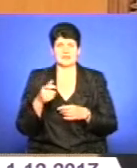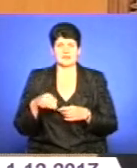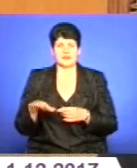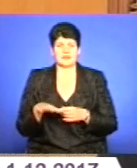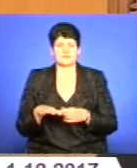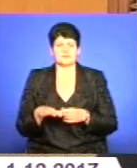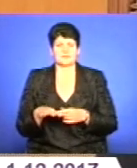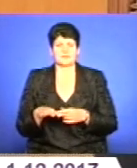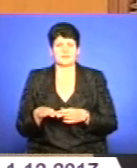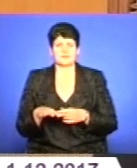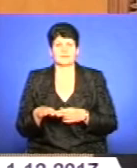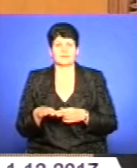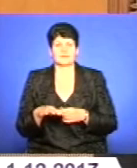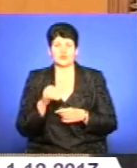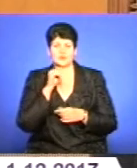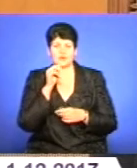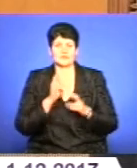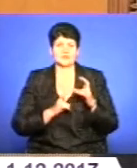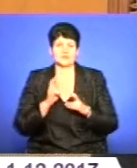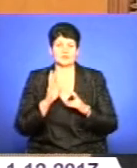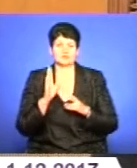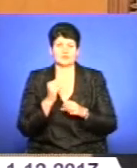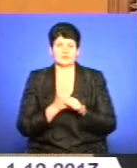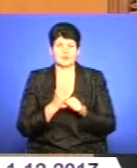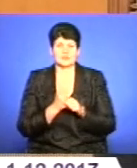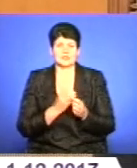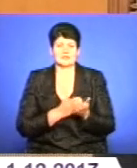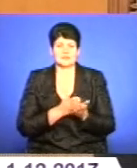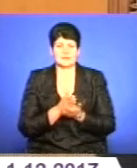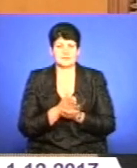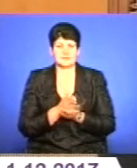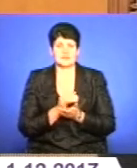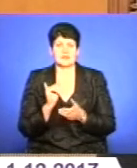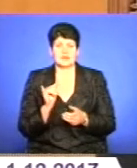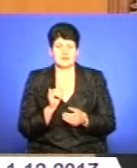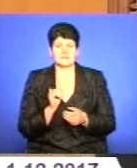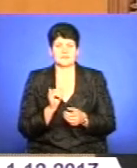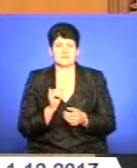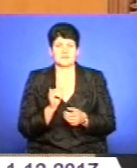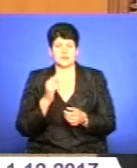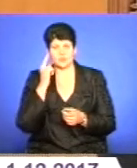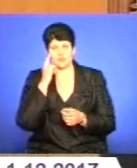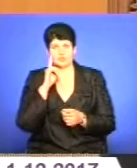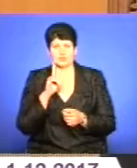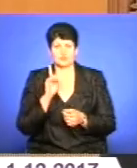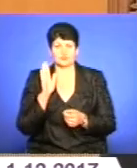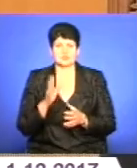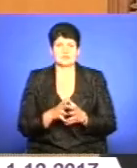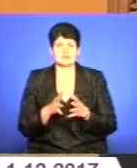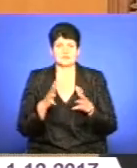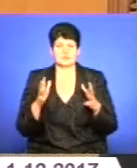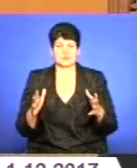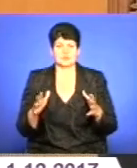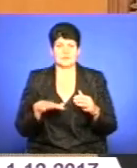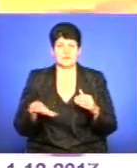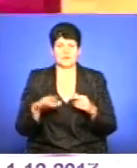ми, цукрові заводи будуть працювати в даному напрямку і, звичайно, думаю, що буде збільшена суттєво площа